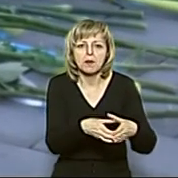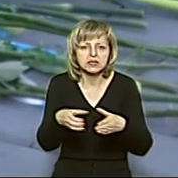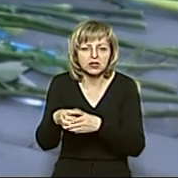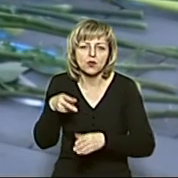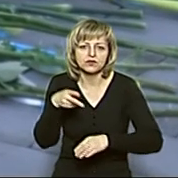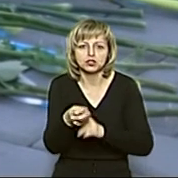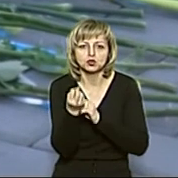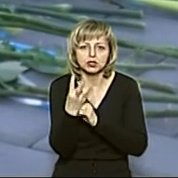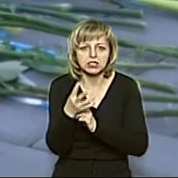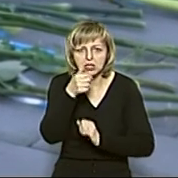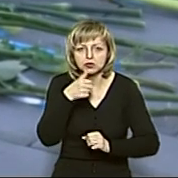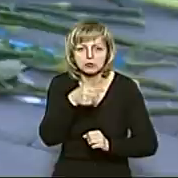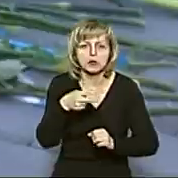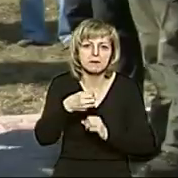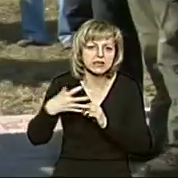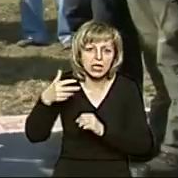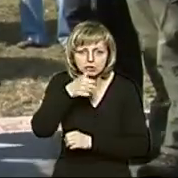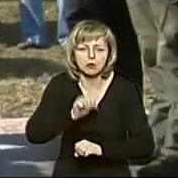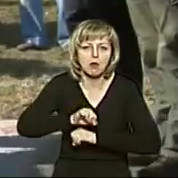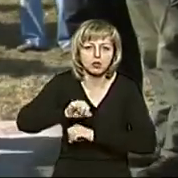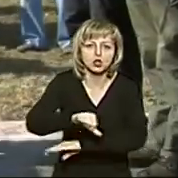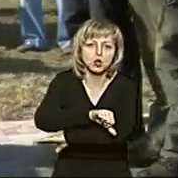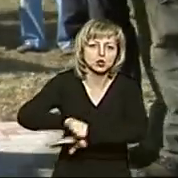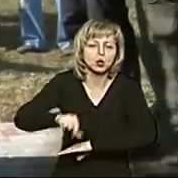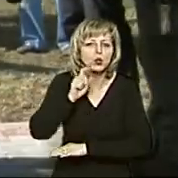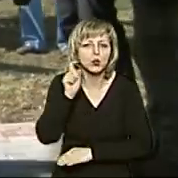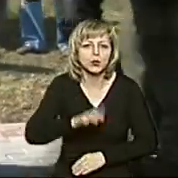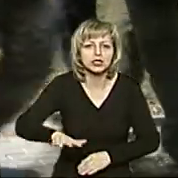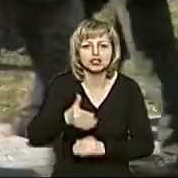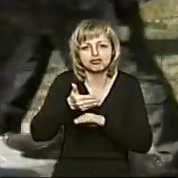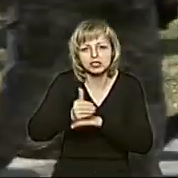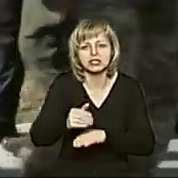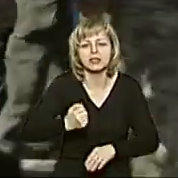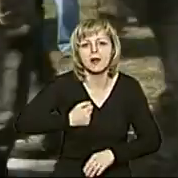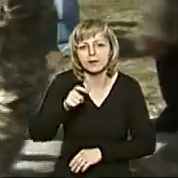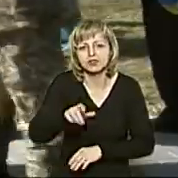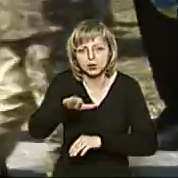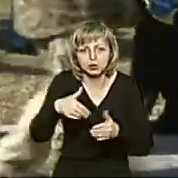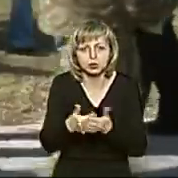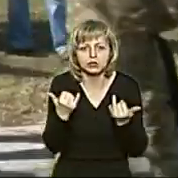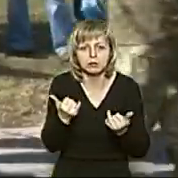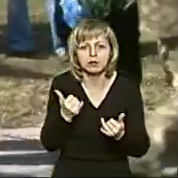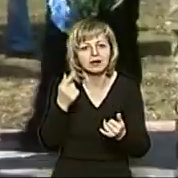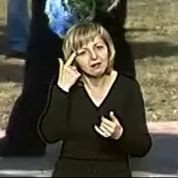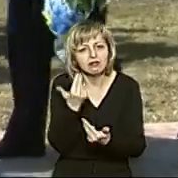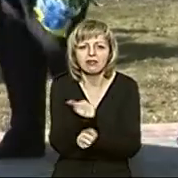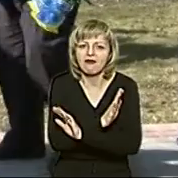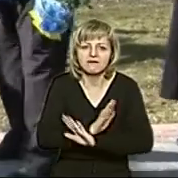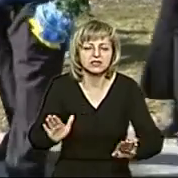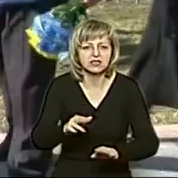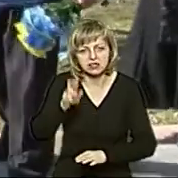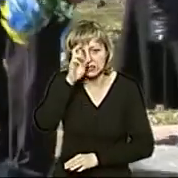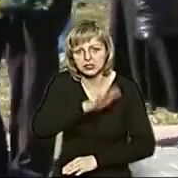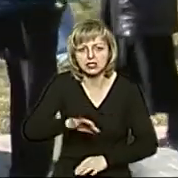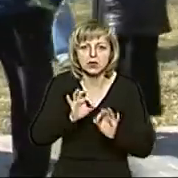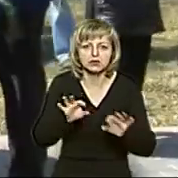у 2014-2015 роках боронили кордони України. Частина їх бійців дотепер не визнані державою, розповідає